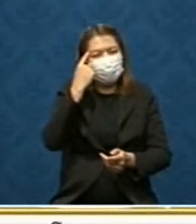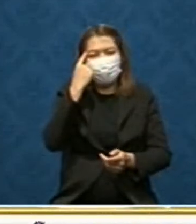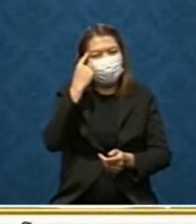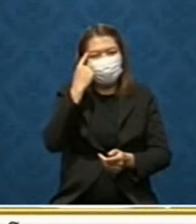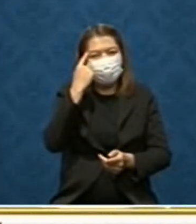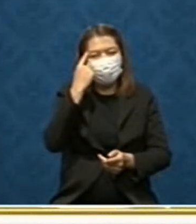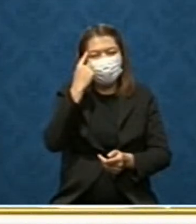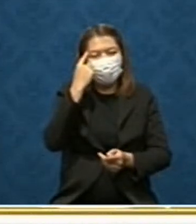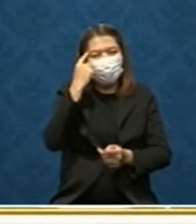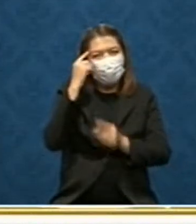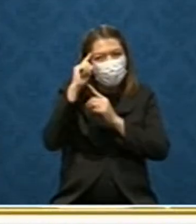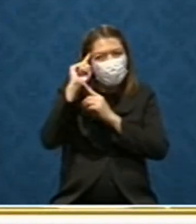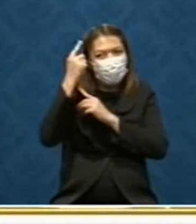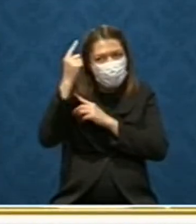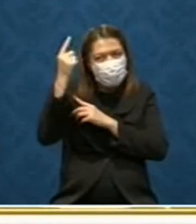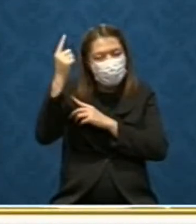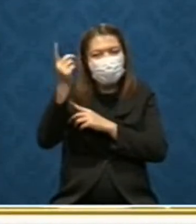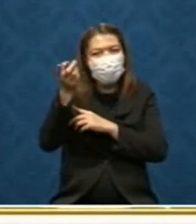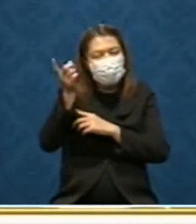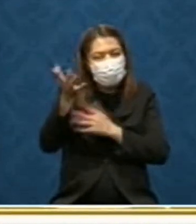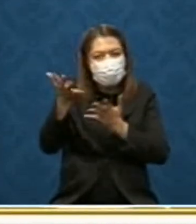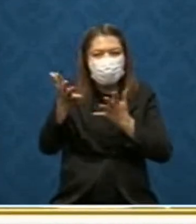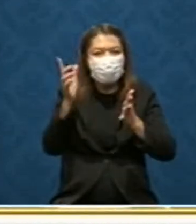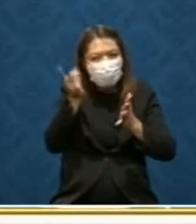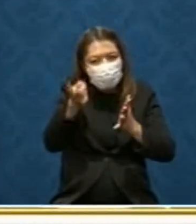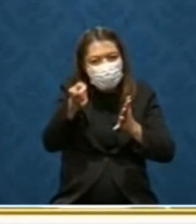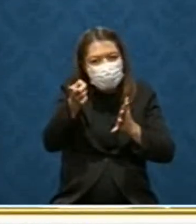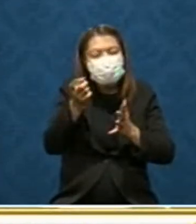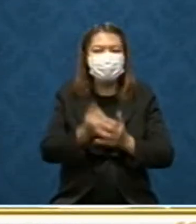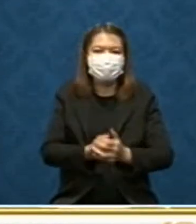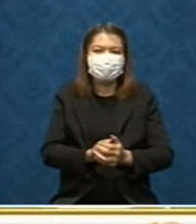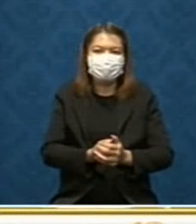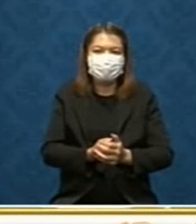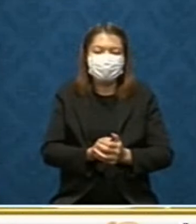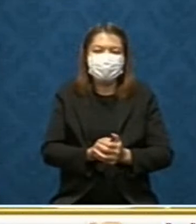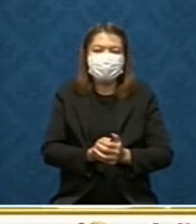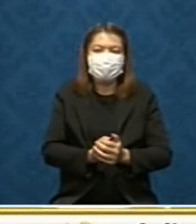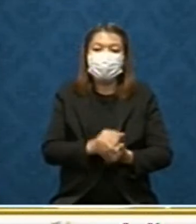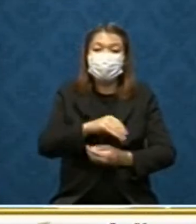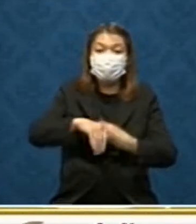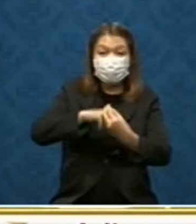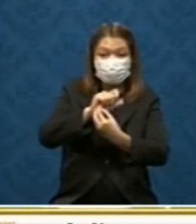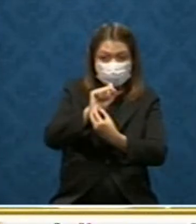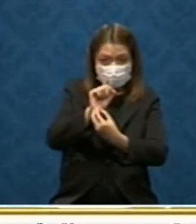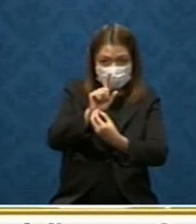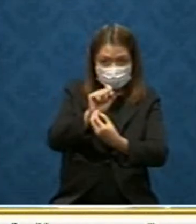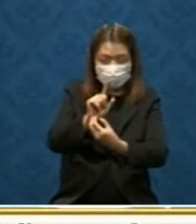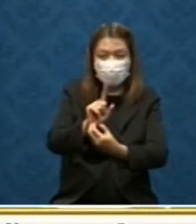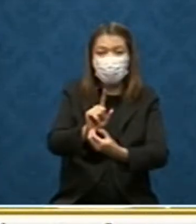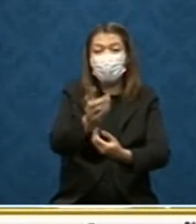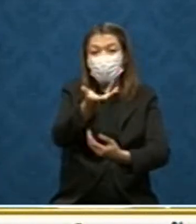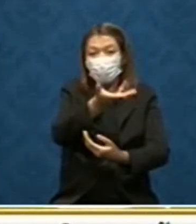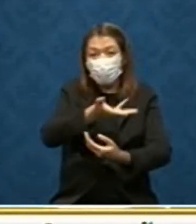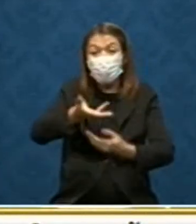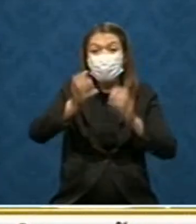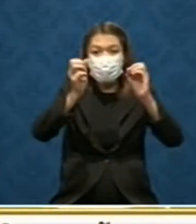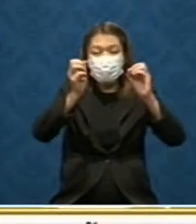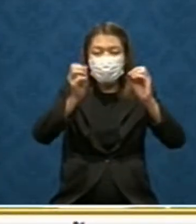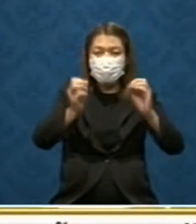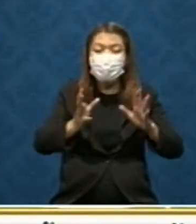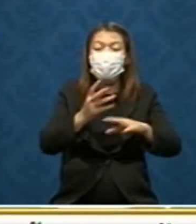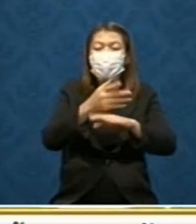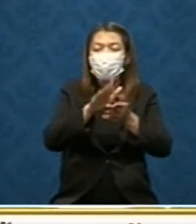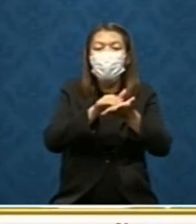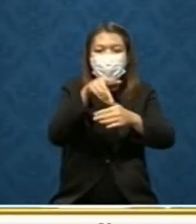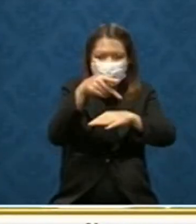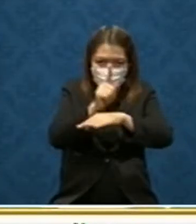แล้ว・อดเกี ฟกวาอยู่อยนี้เพราฉนั้น เรเศรษฐกิจ ผมกลาวเรีfeltภาพทคำว่าก่อนน